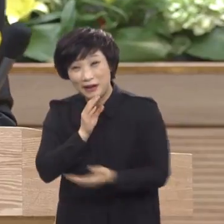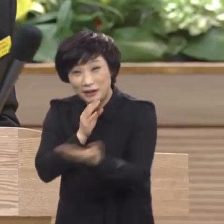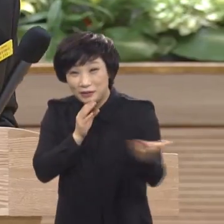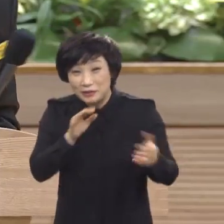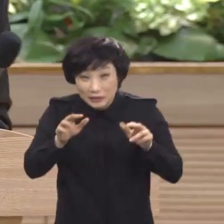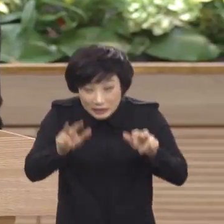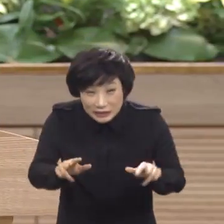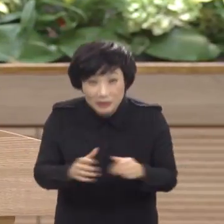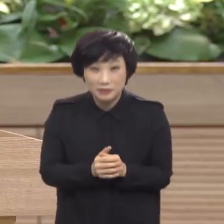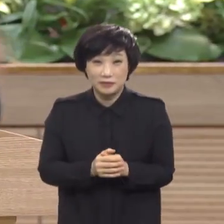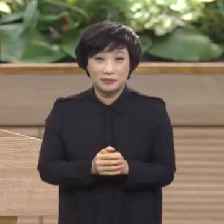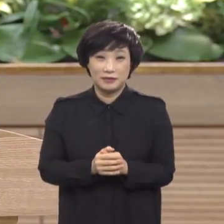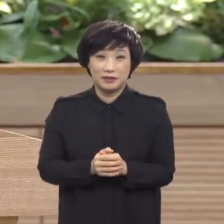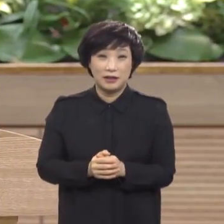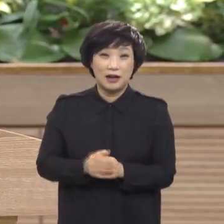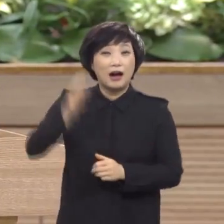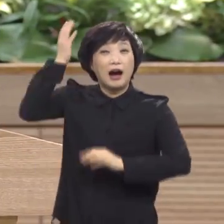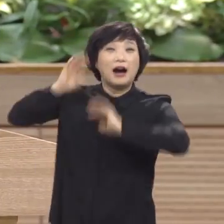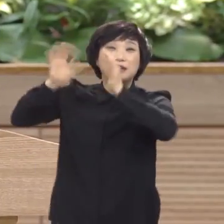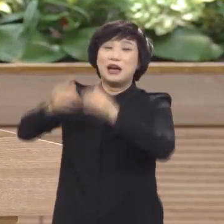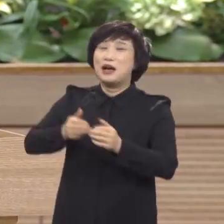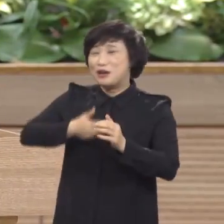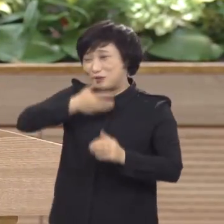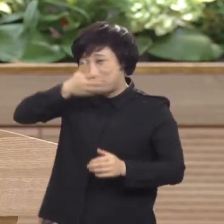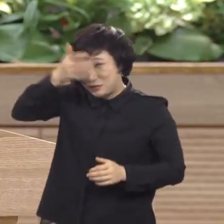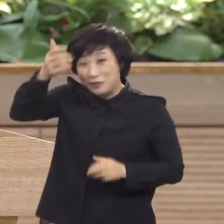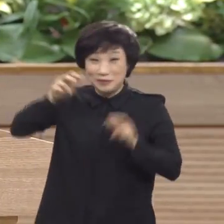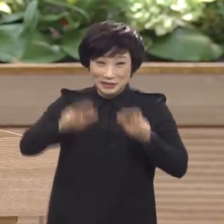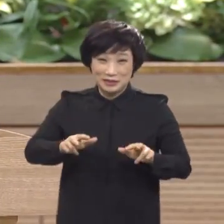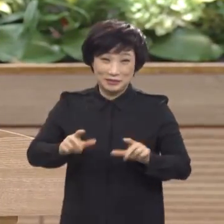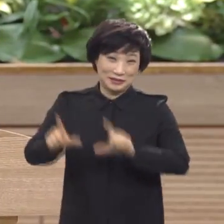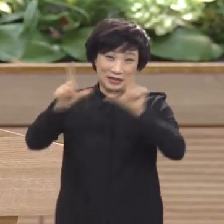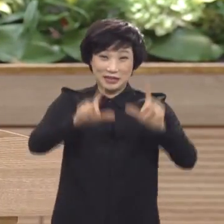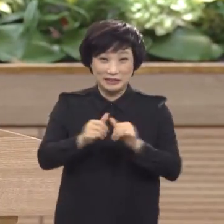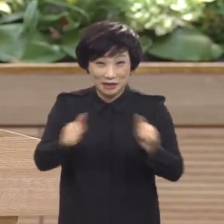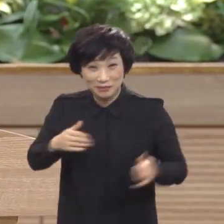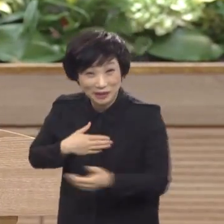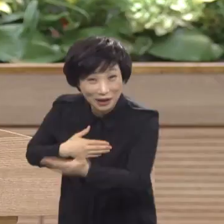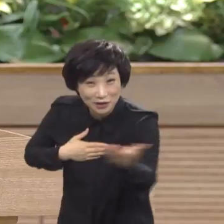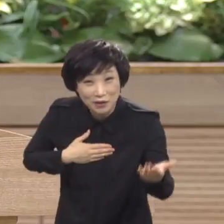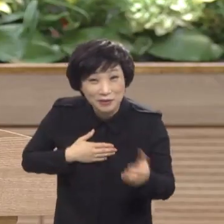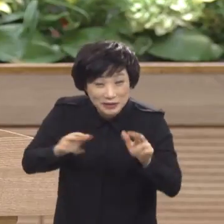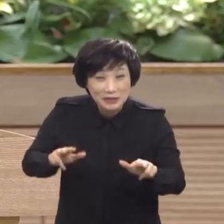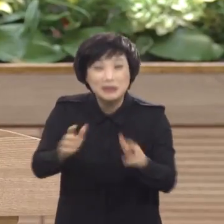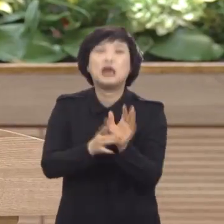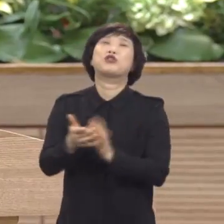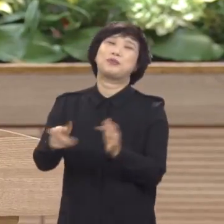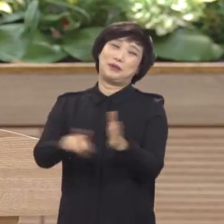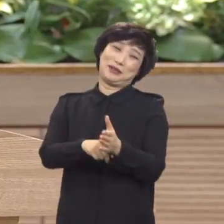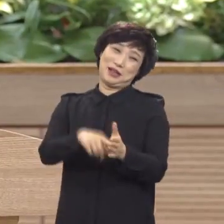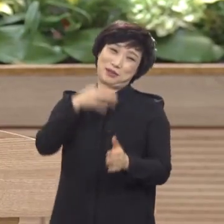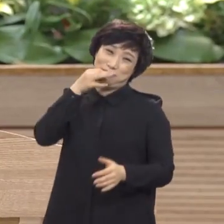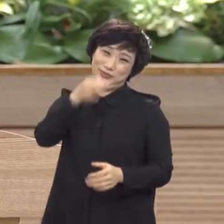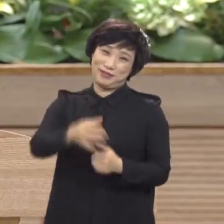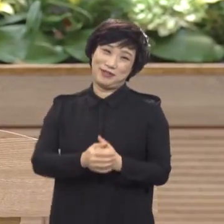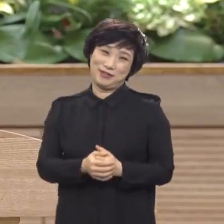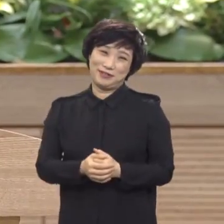우리는 지금 하늘의 소망을 가지고 사는 사람들이 예수 믿는